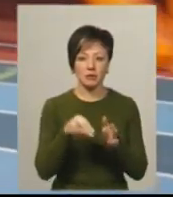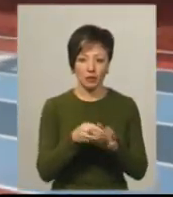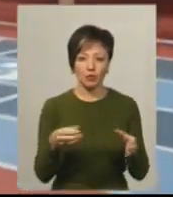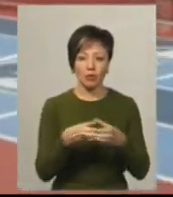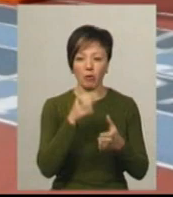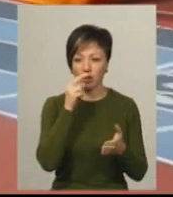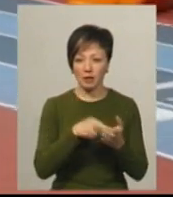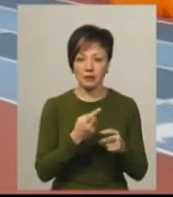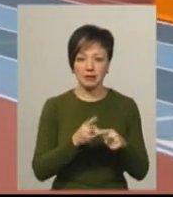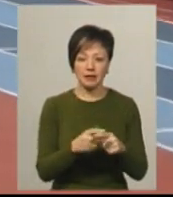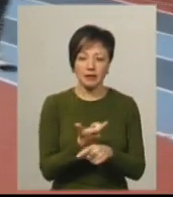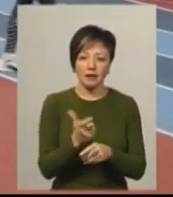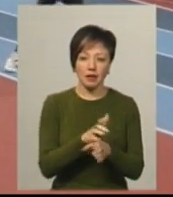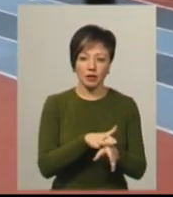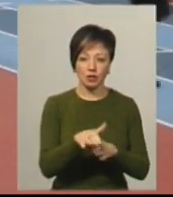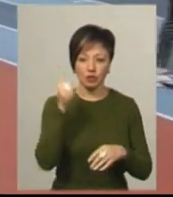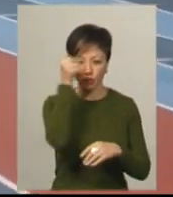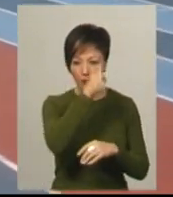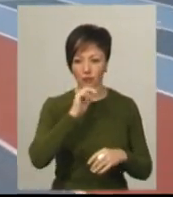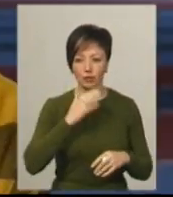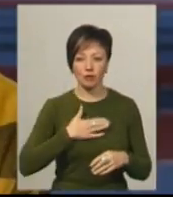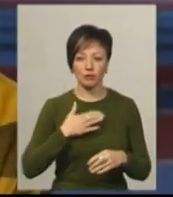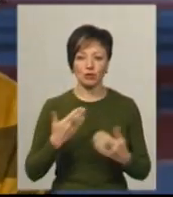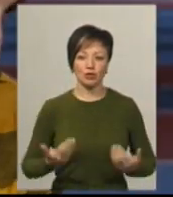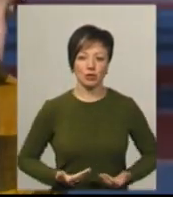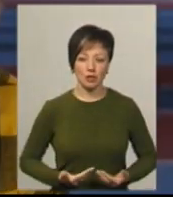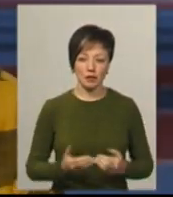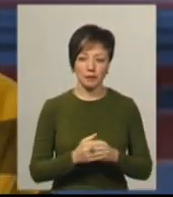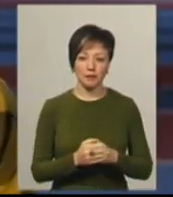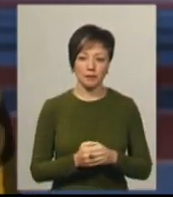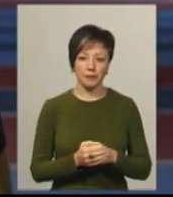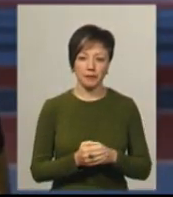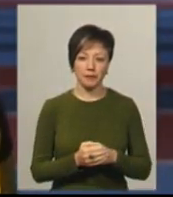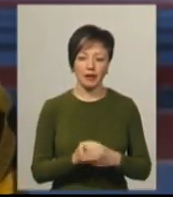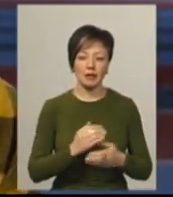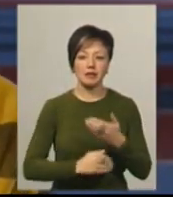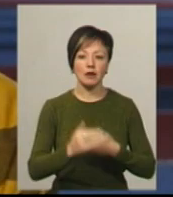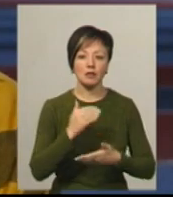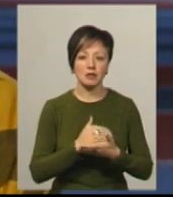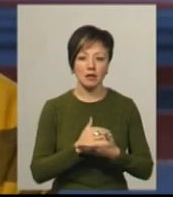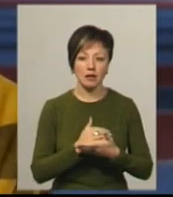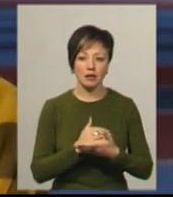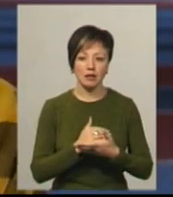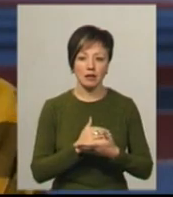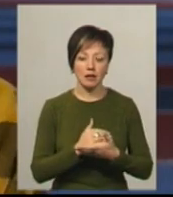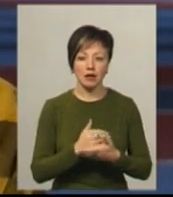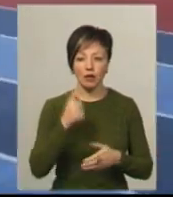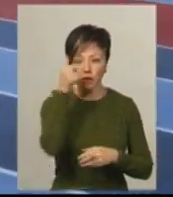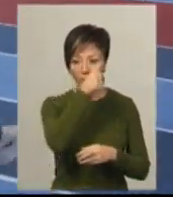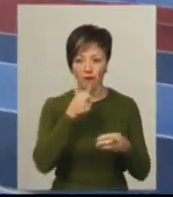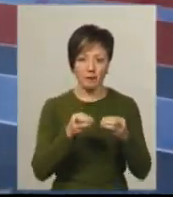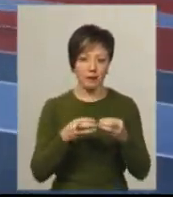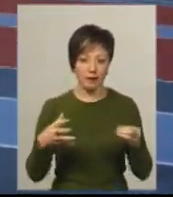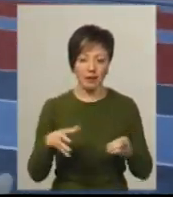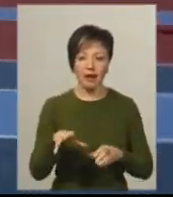був, напевно, найнасиченіший рік в моєму житті. В крайньому випадку за останні, напевно, років 15.